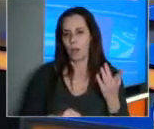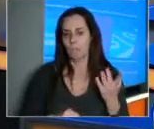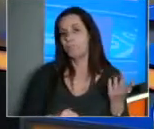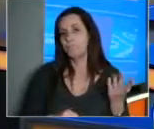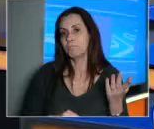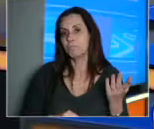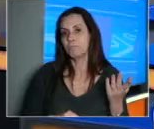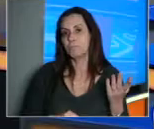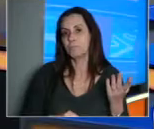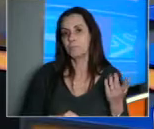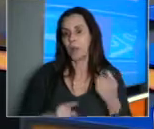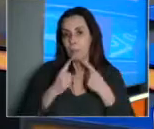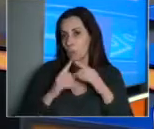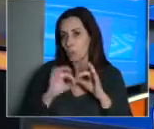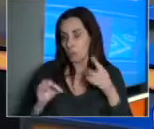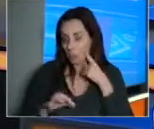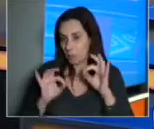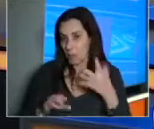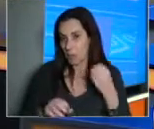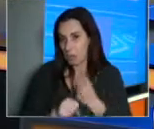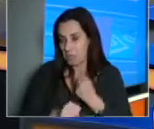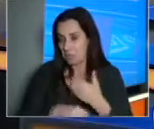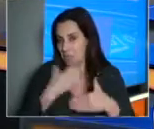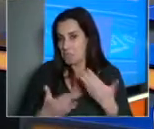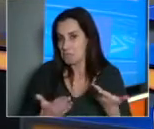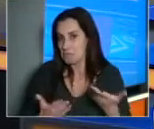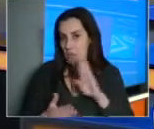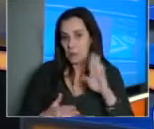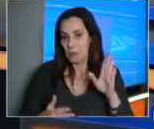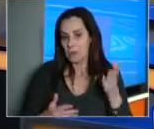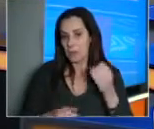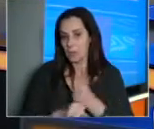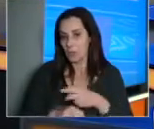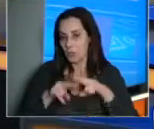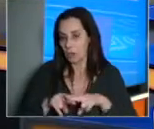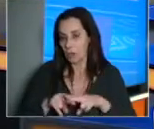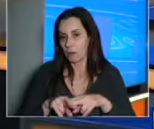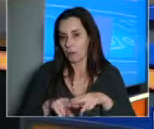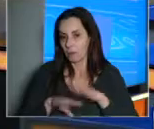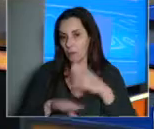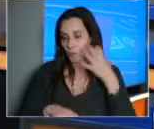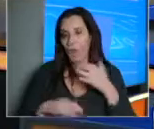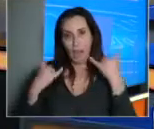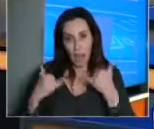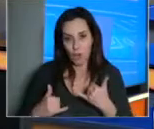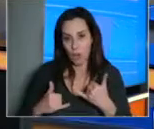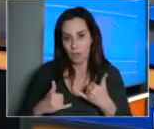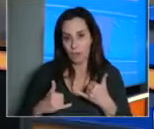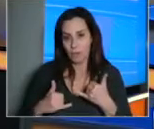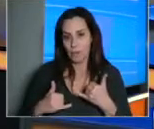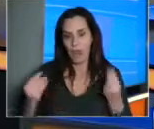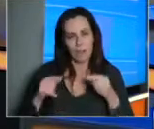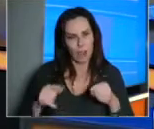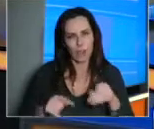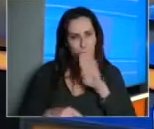את יודעת, המסע מתן רק התחיל, בוא נראה בדיוק מה הוא יוליד, ואיך בדיוק ביבי יסדר את זה שהוא יישאר עם התפקידים שהוא אוהב, אבל הפעם, הסרט